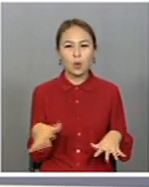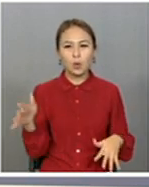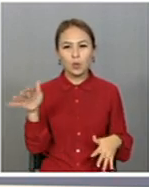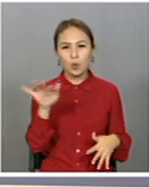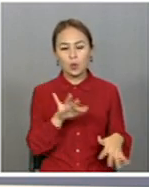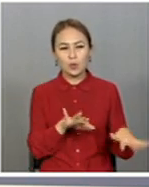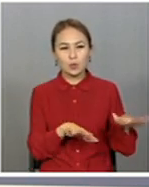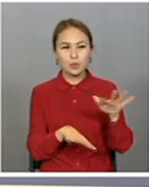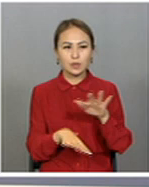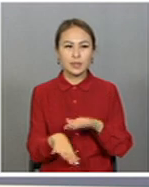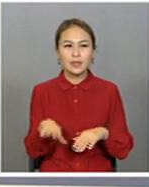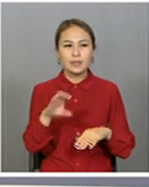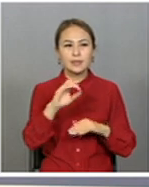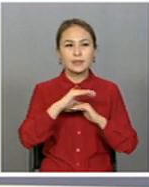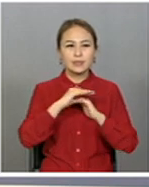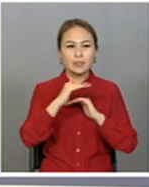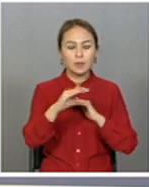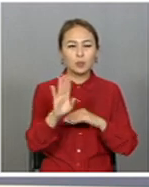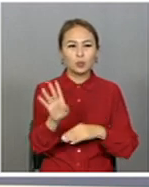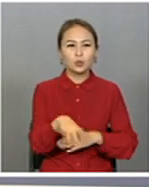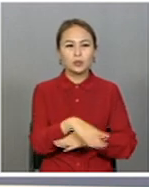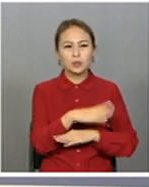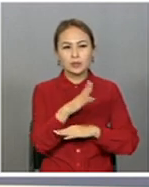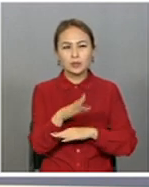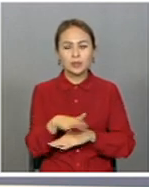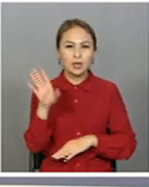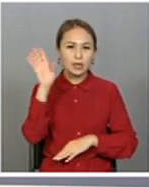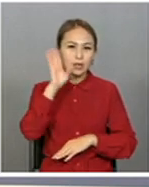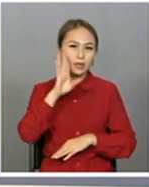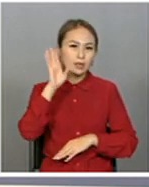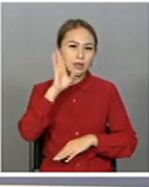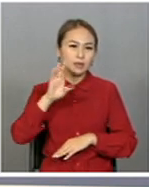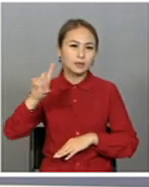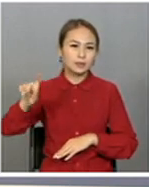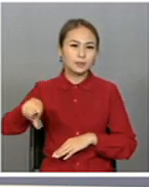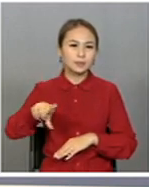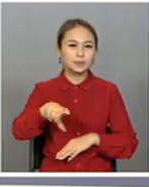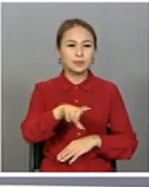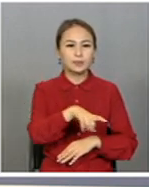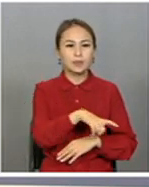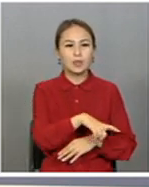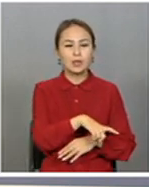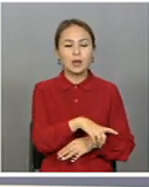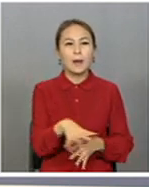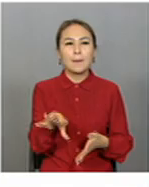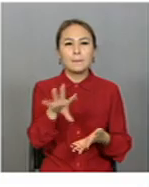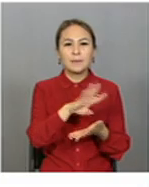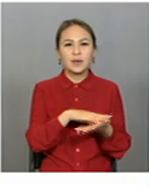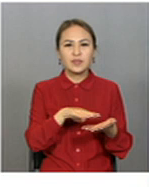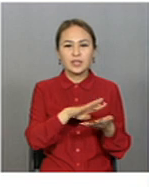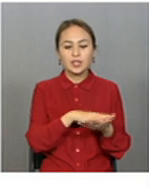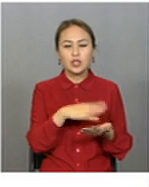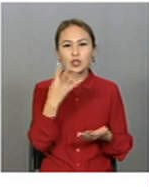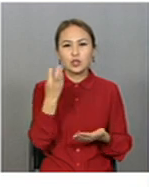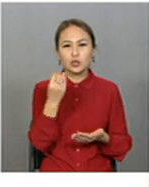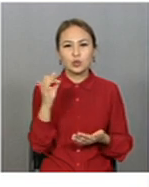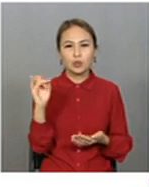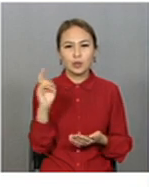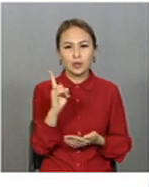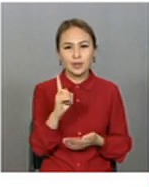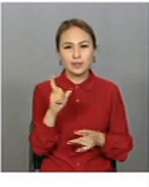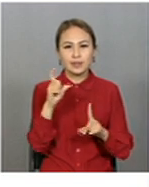горы, степь, пустыня, река. Повторите еще раз слова.